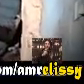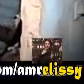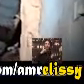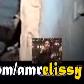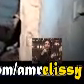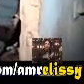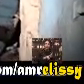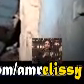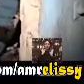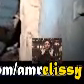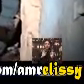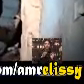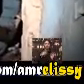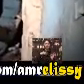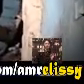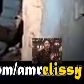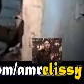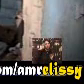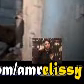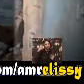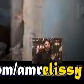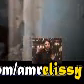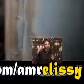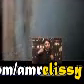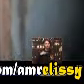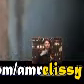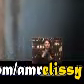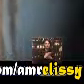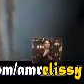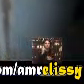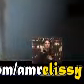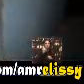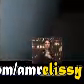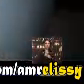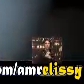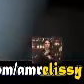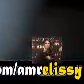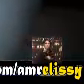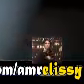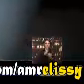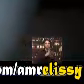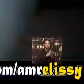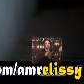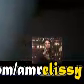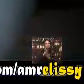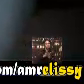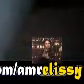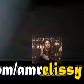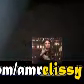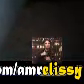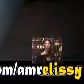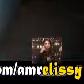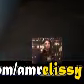بالميعاد والوقت. في الاول ان هو بيبقى صعب عليا اني ابقى كده